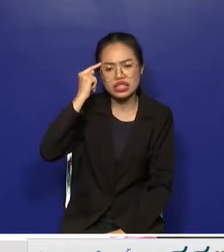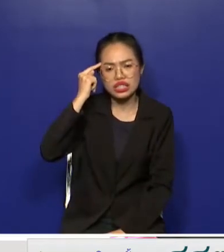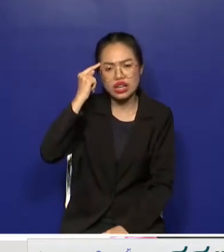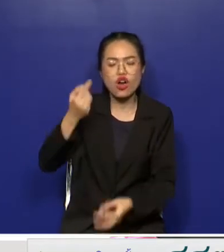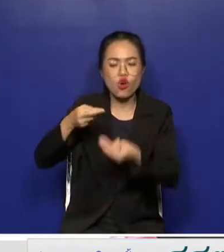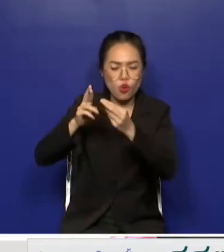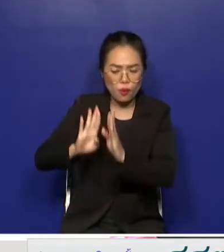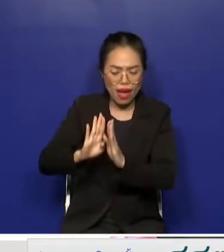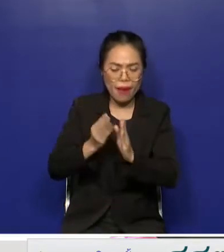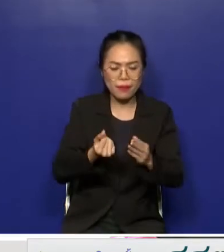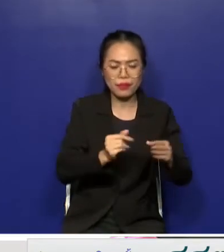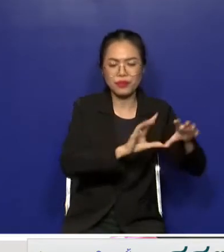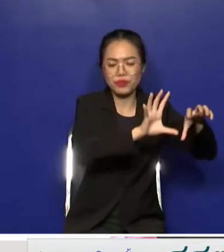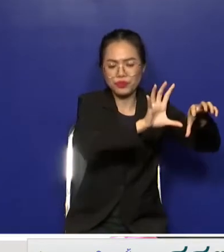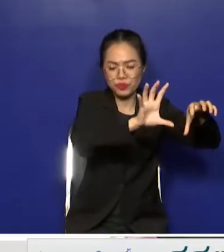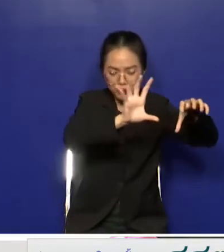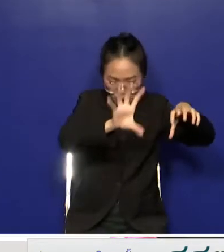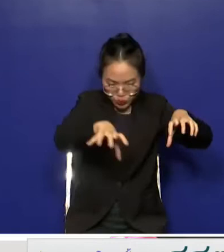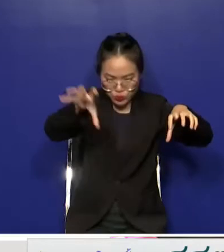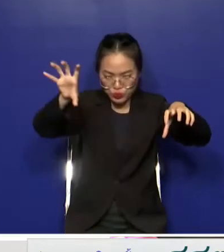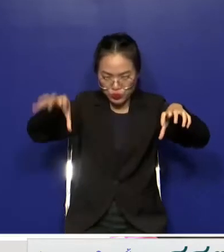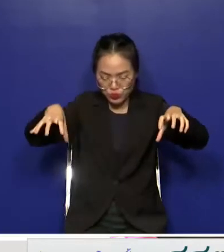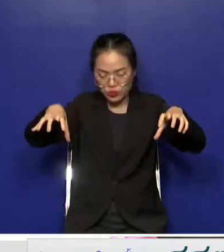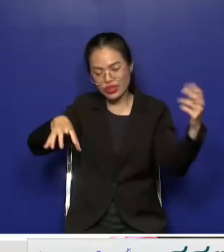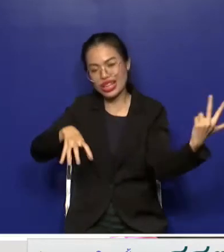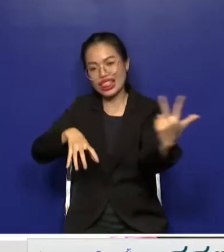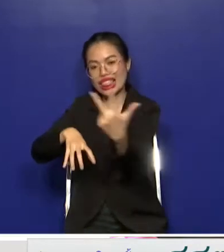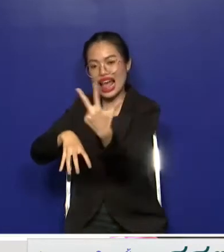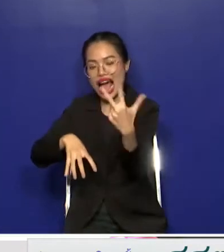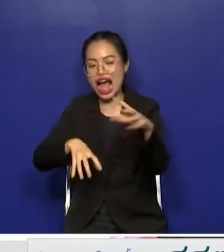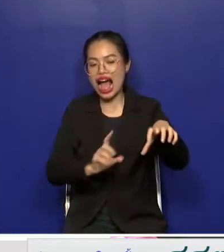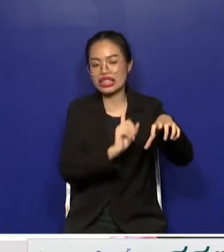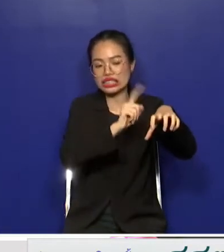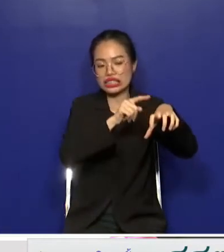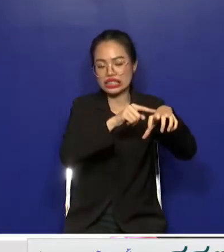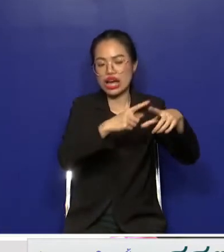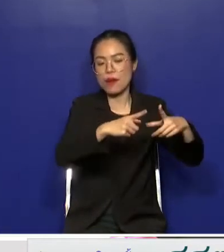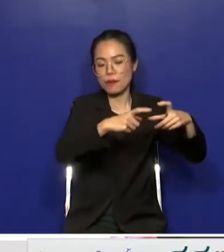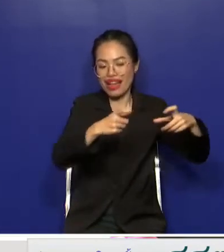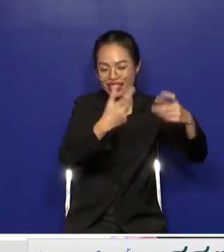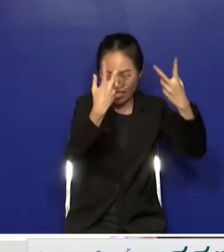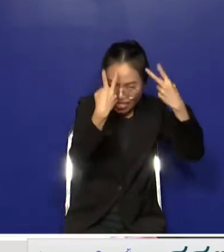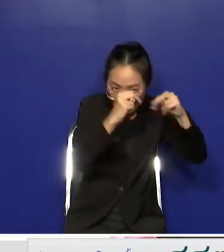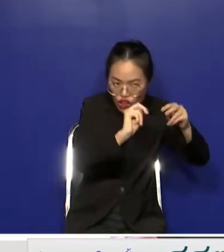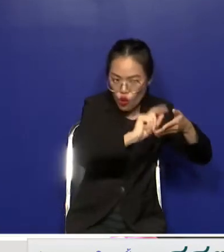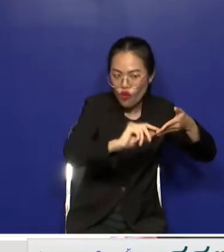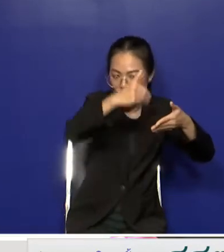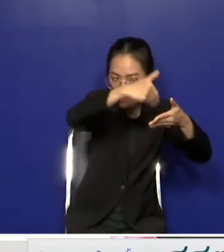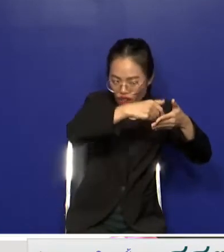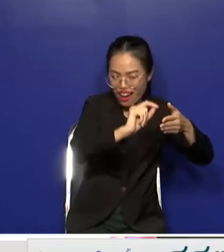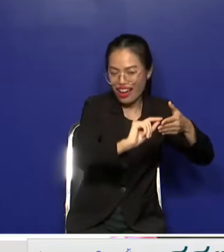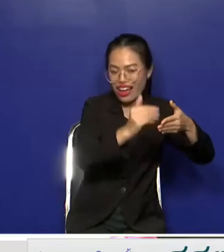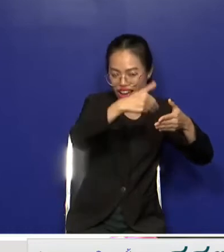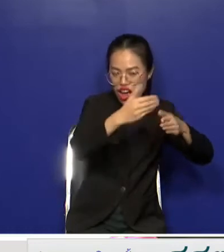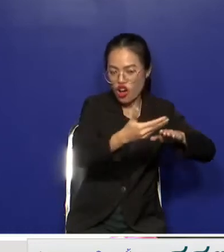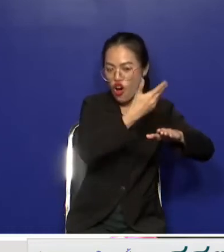3 จุด 3เตชั่นเตชั่ที่ 1 รับบัดในยกเข้ไปกากอนครัแล้ว